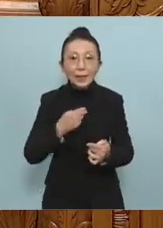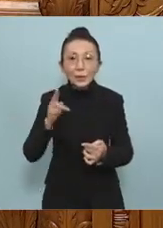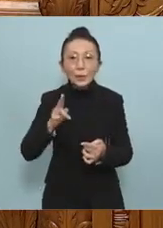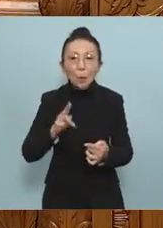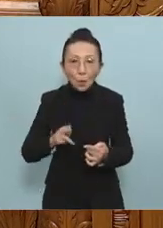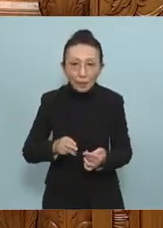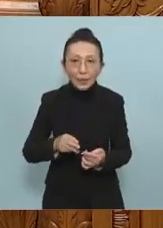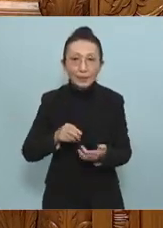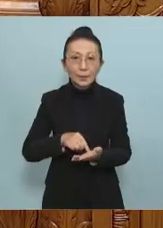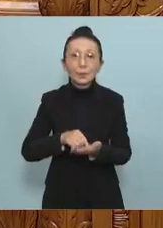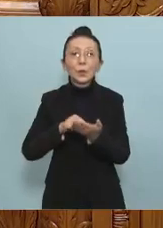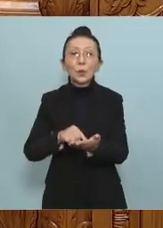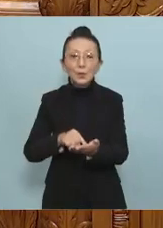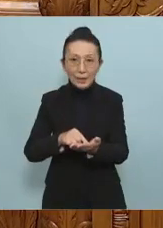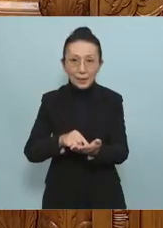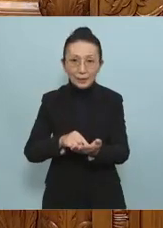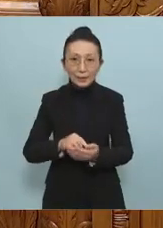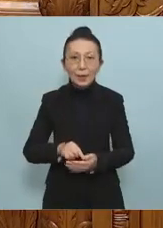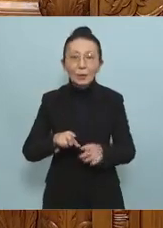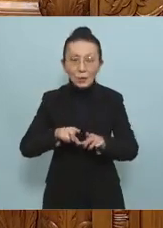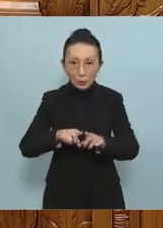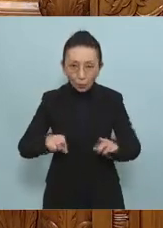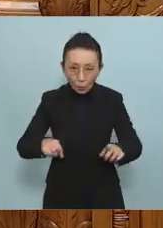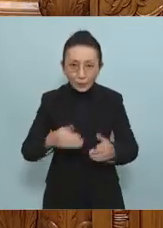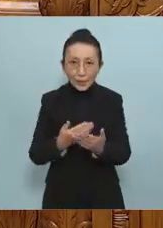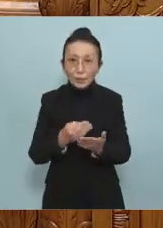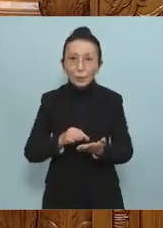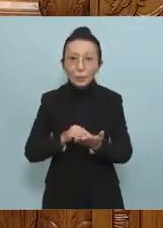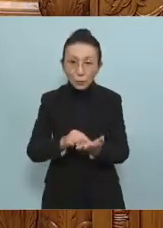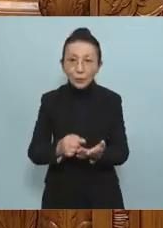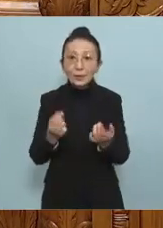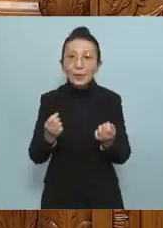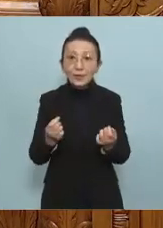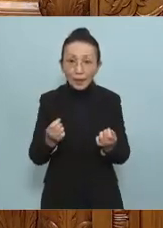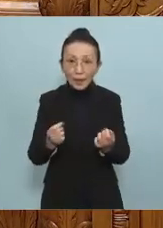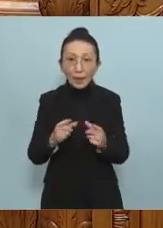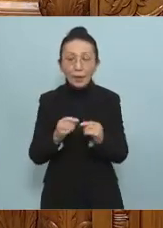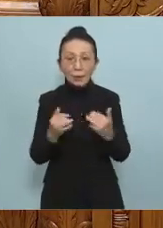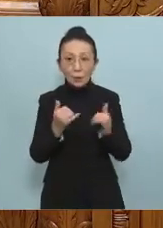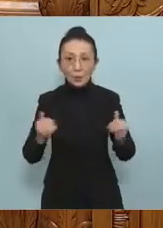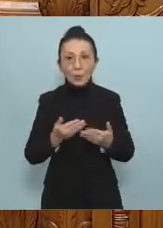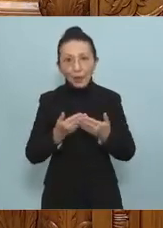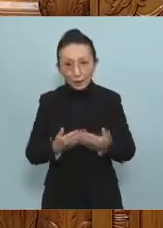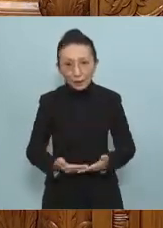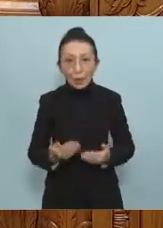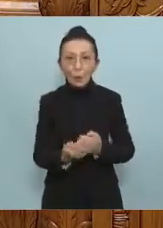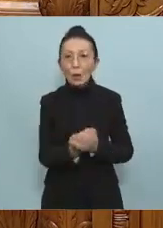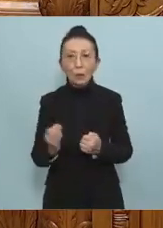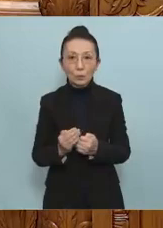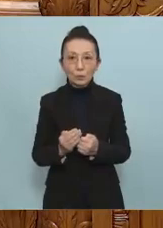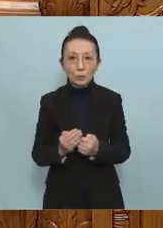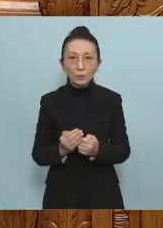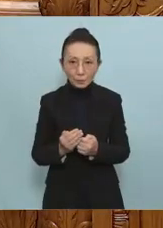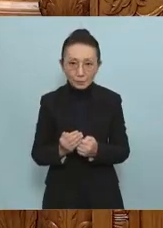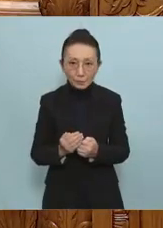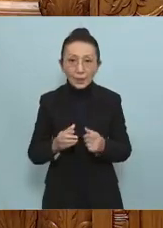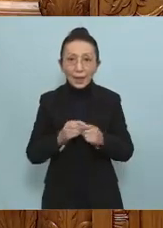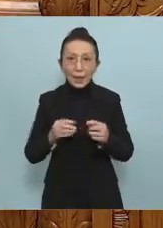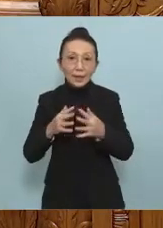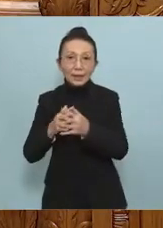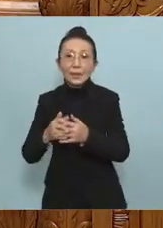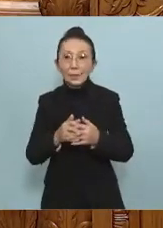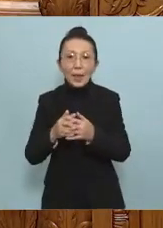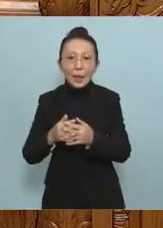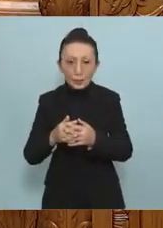ています。総理、これは当然の要求です。国民の安全のために地位協定の抜本的な見直し